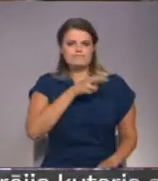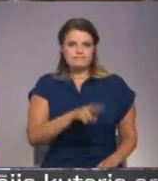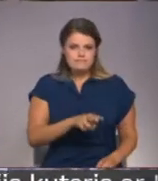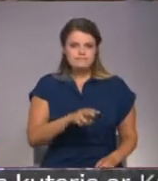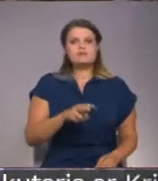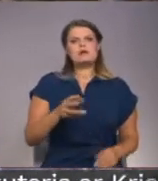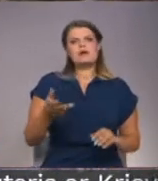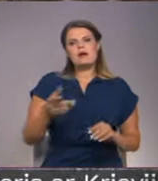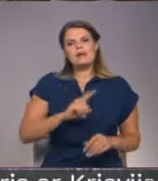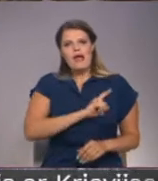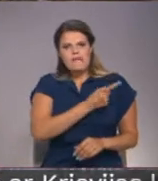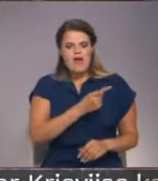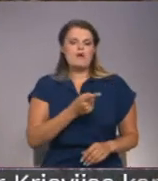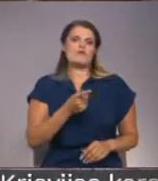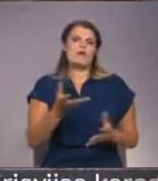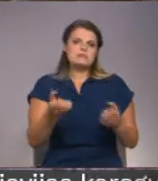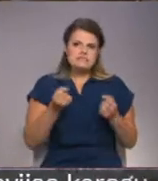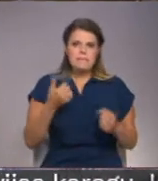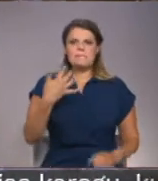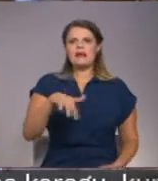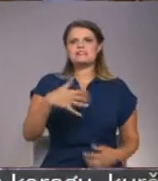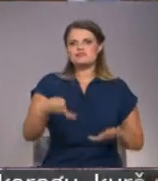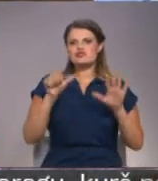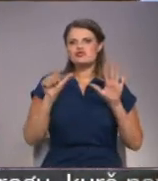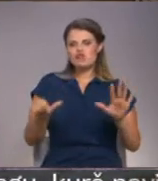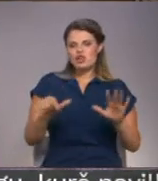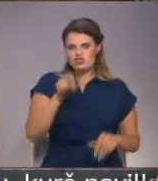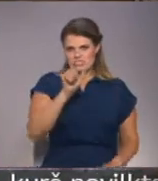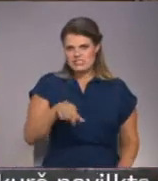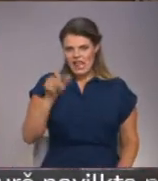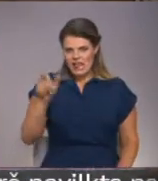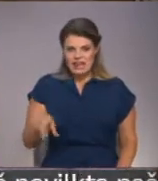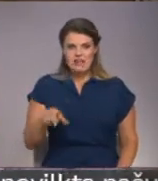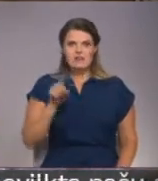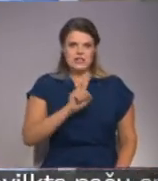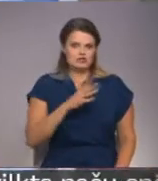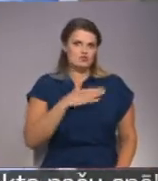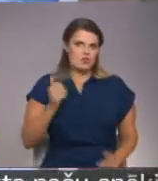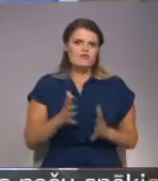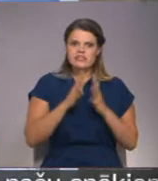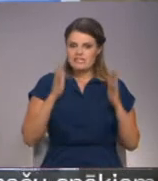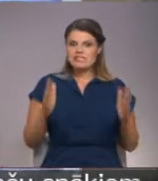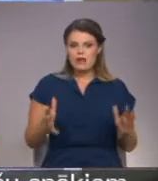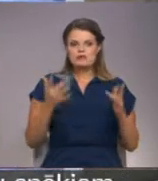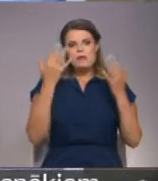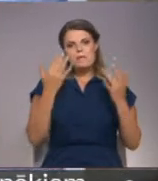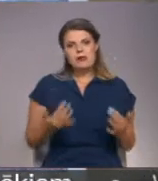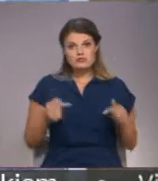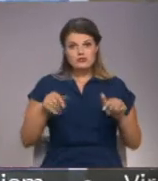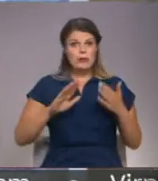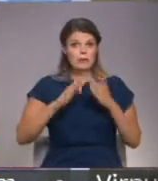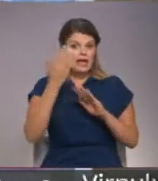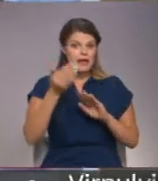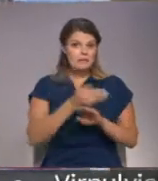vai miruši no ievainojumiem 56 cilvēki. Tas ir gan daudz. Pasākumā Durbes pilī